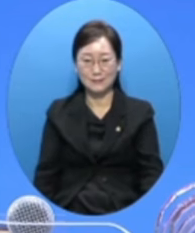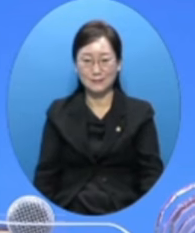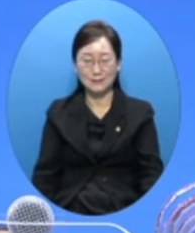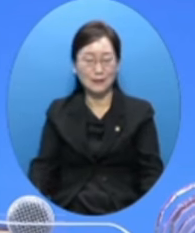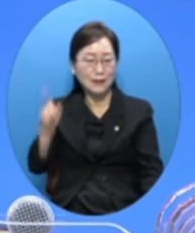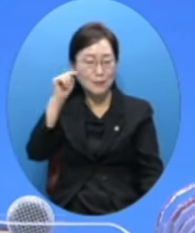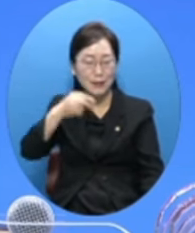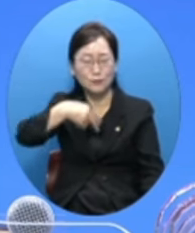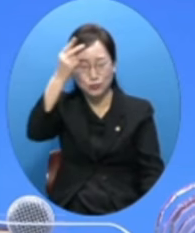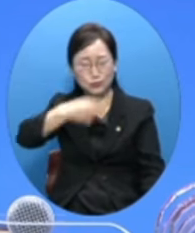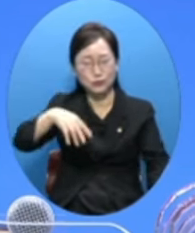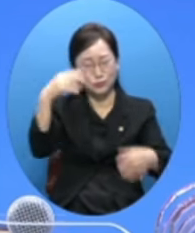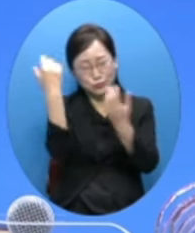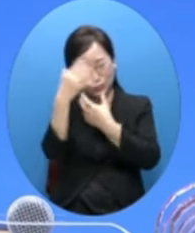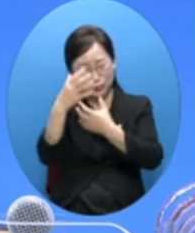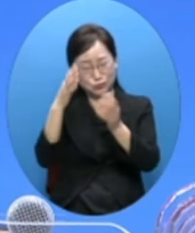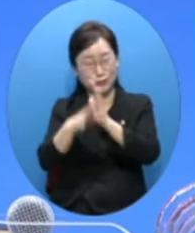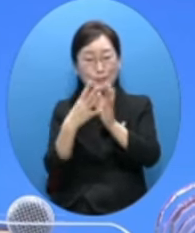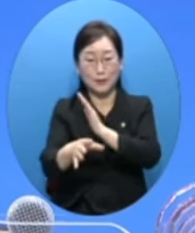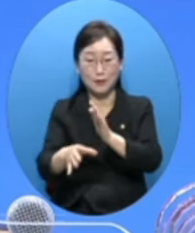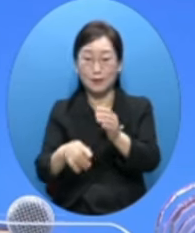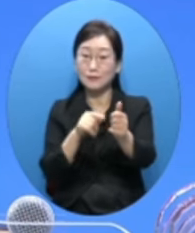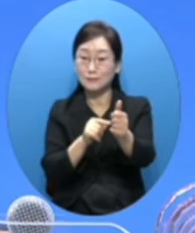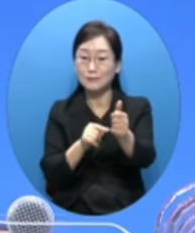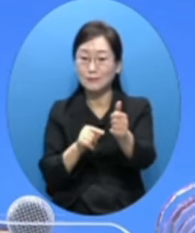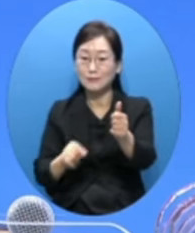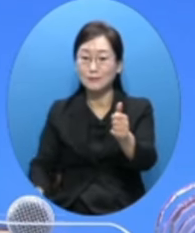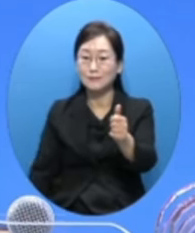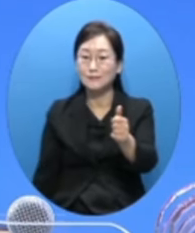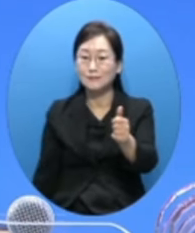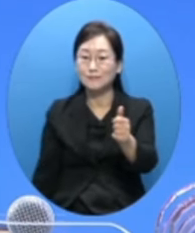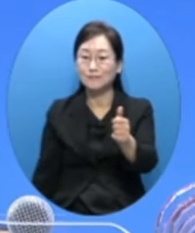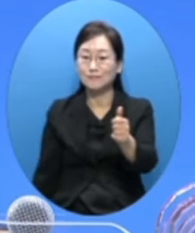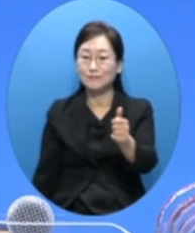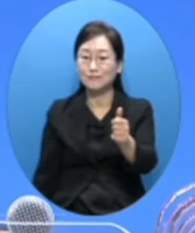매일같이 술 먹고 방탕한 삶을 살던 그가